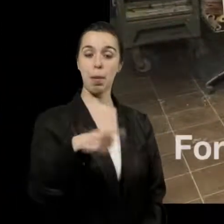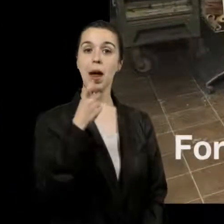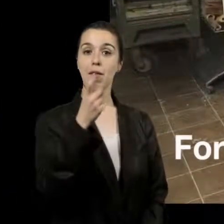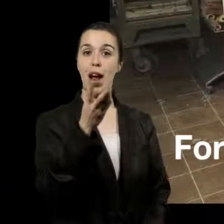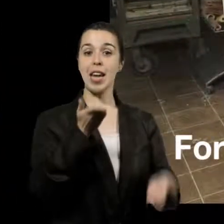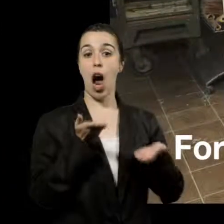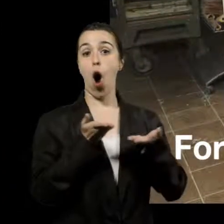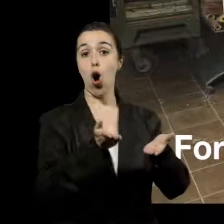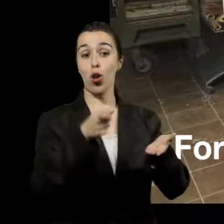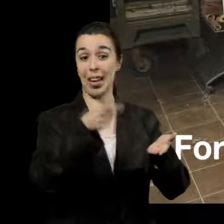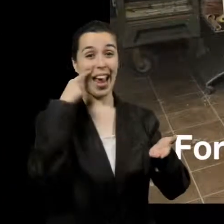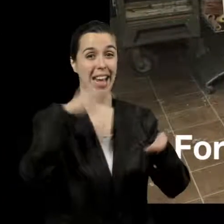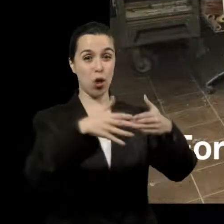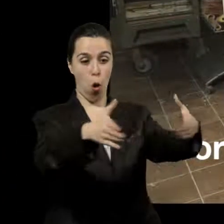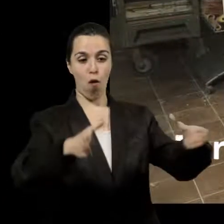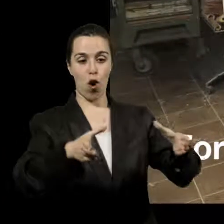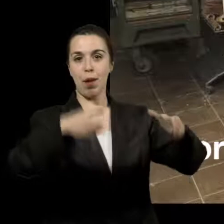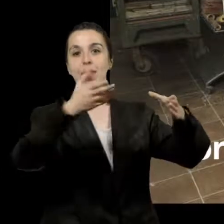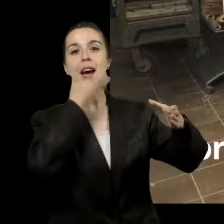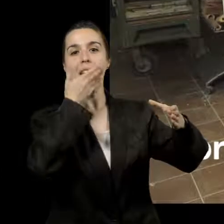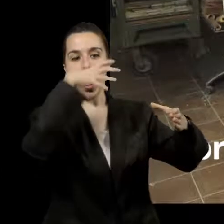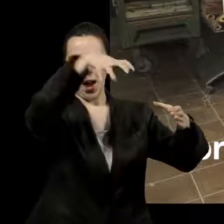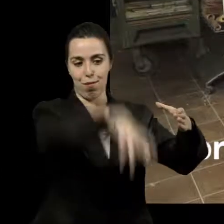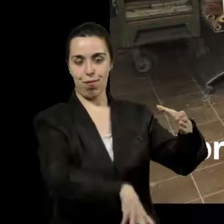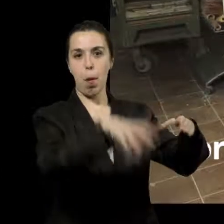També hem de comptar amb el forn per realitzar la cuita.